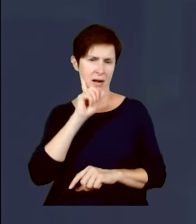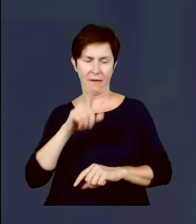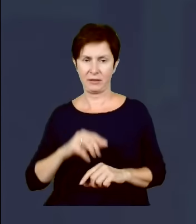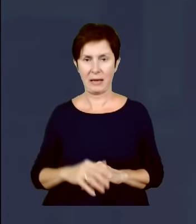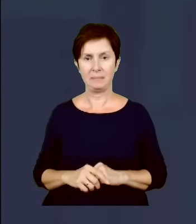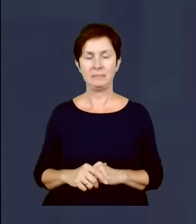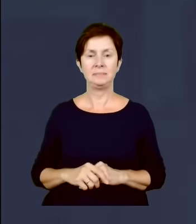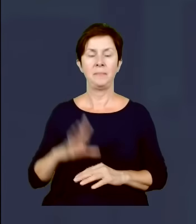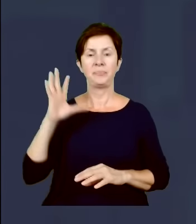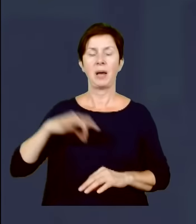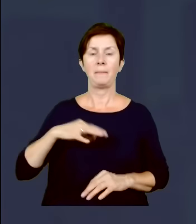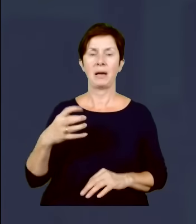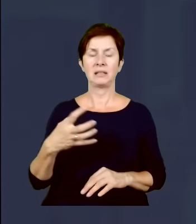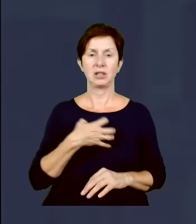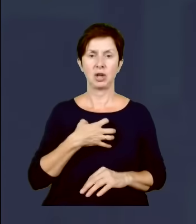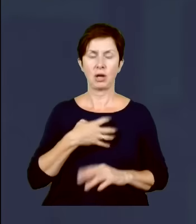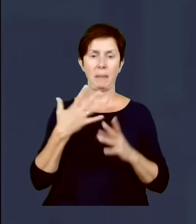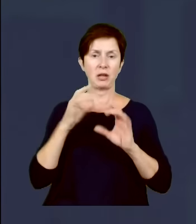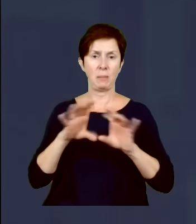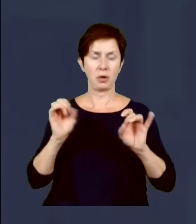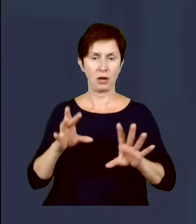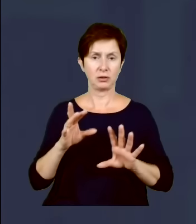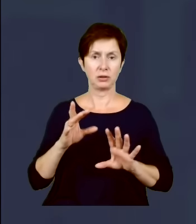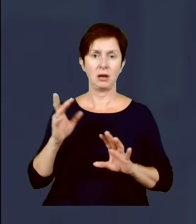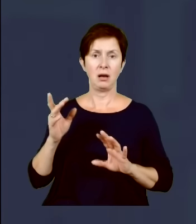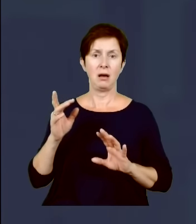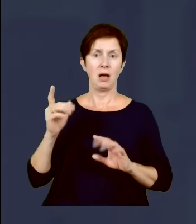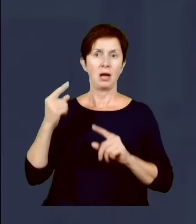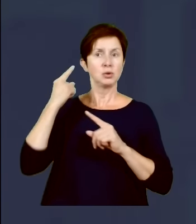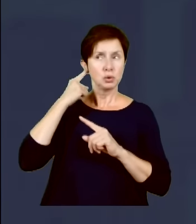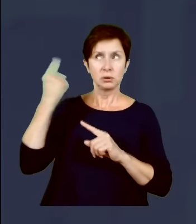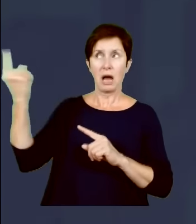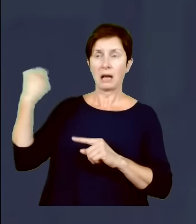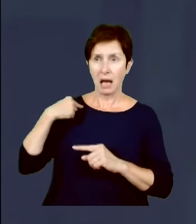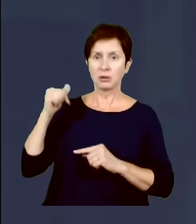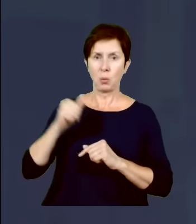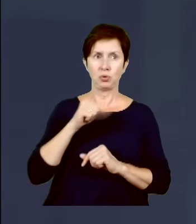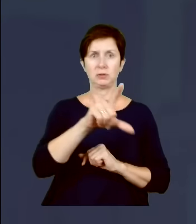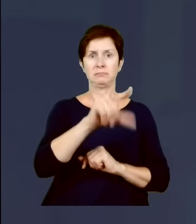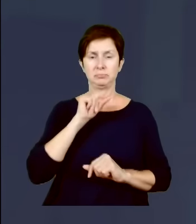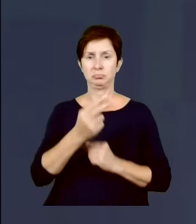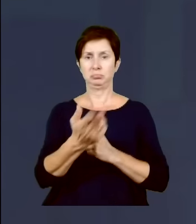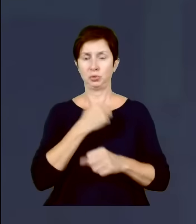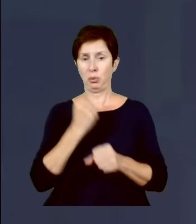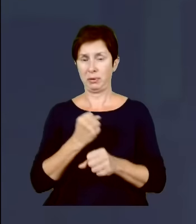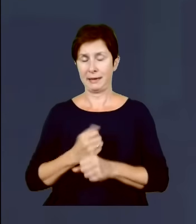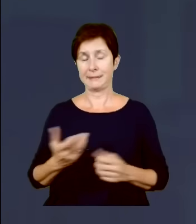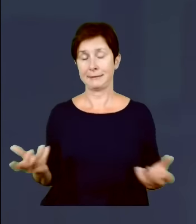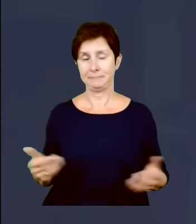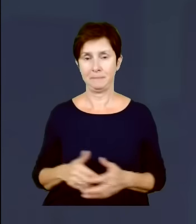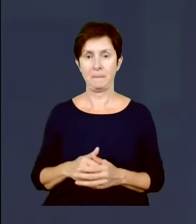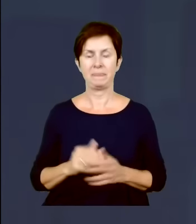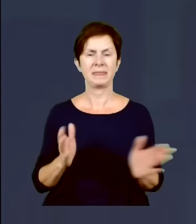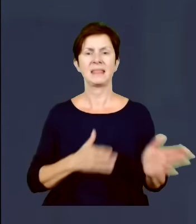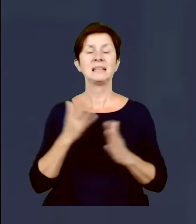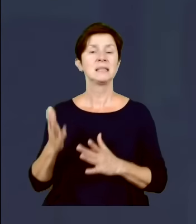dyrektor pani profesor dostała polecenie kogo i za ile ma zatrudnić i mało tego kolejna część tego skandalu jest